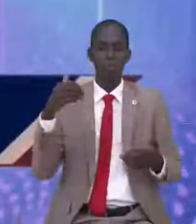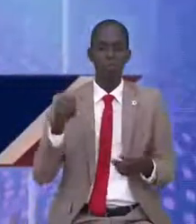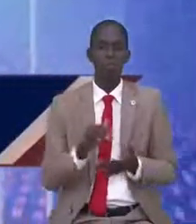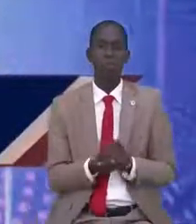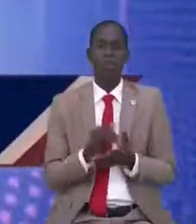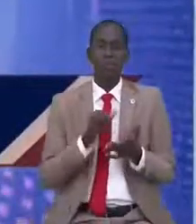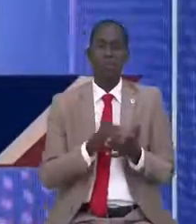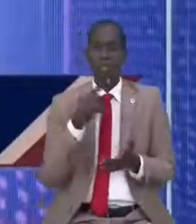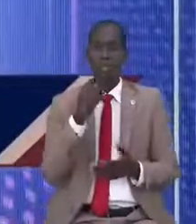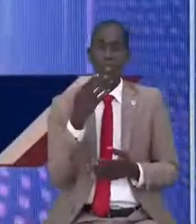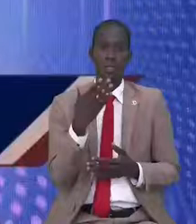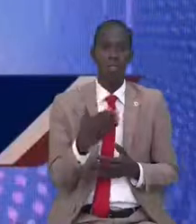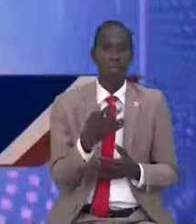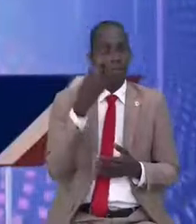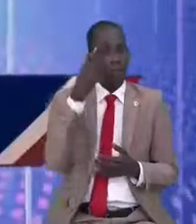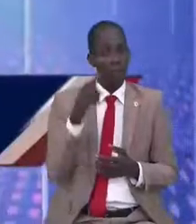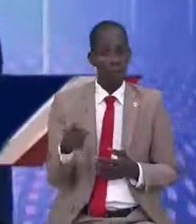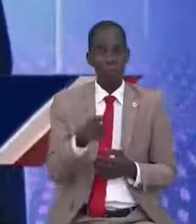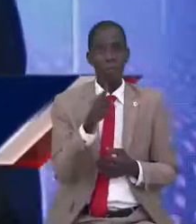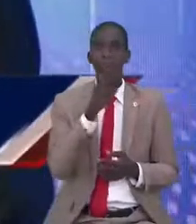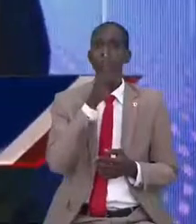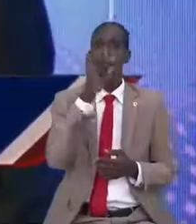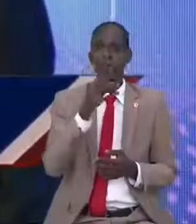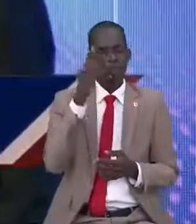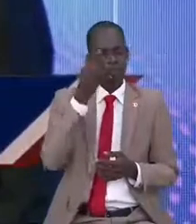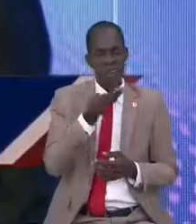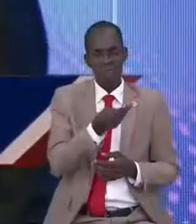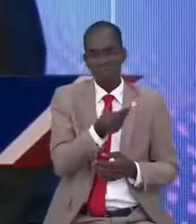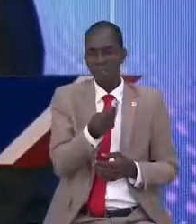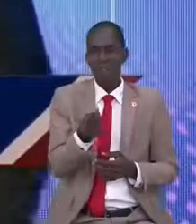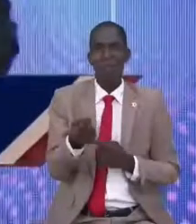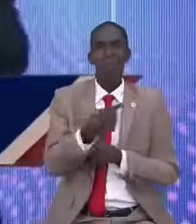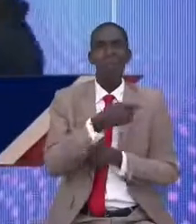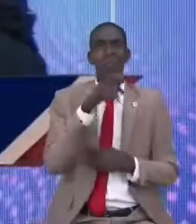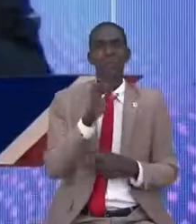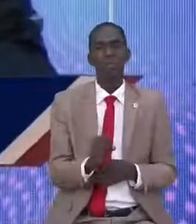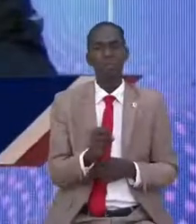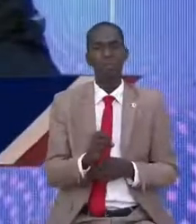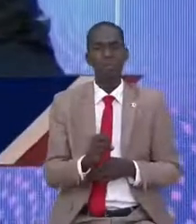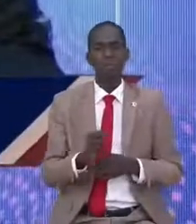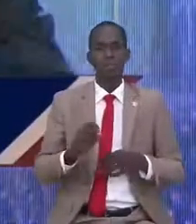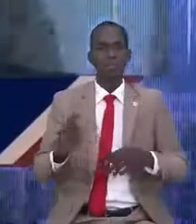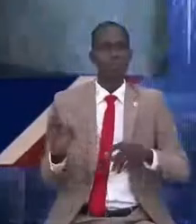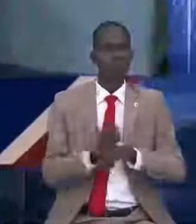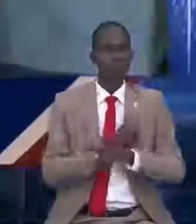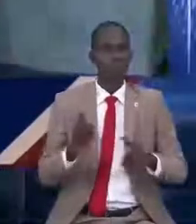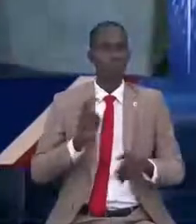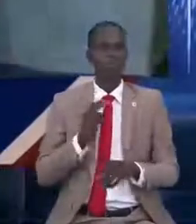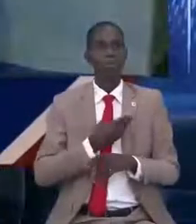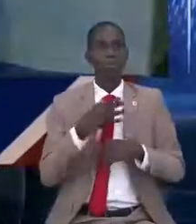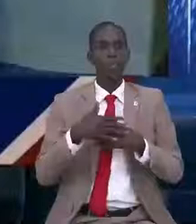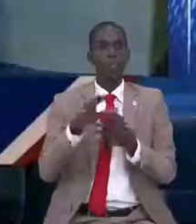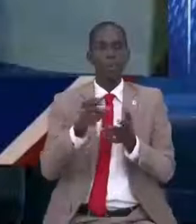12, Hébreux 12, verset, Hébreux 12, 10, Hébreux 12, 10. Nos pères